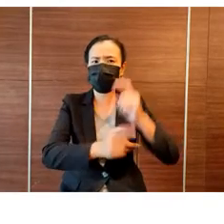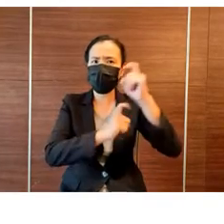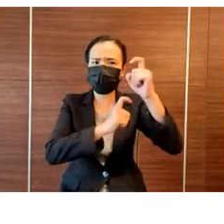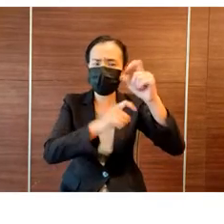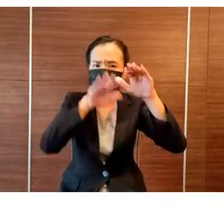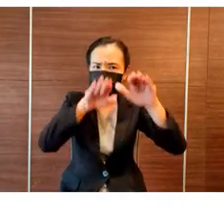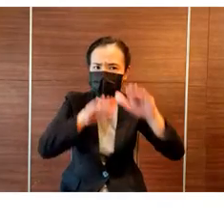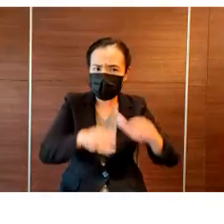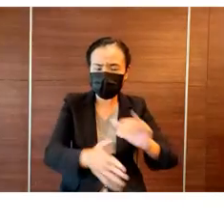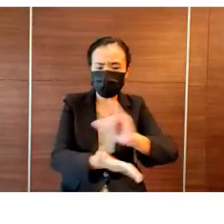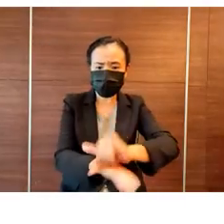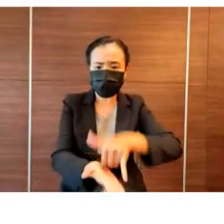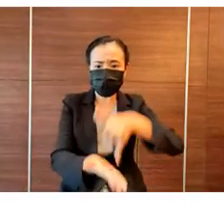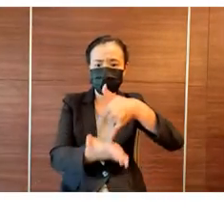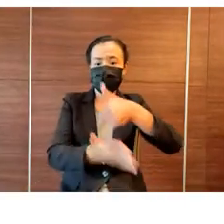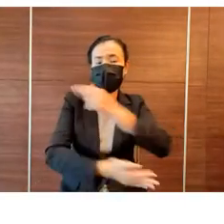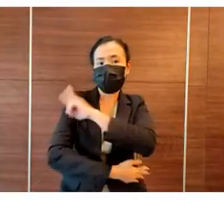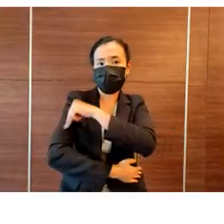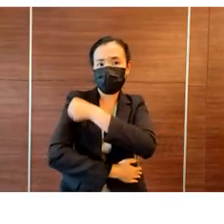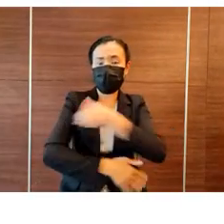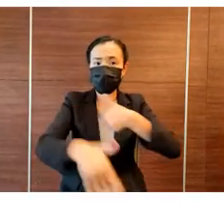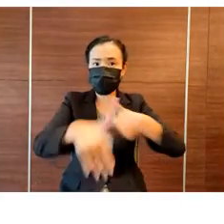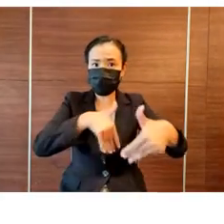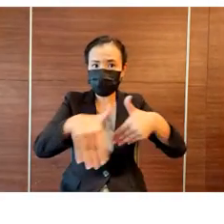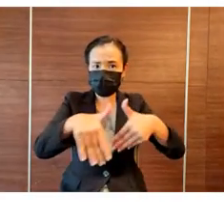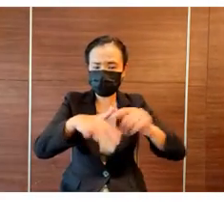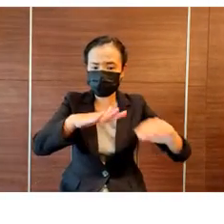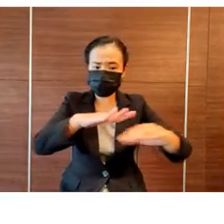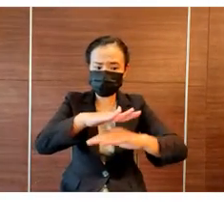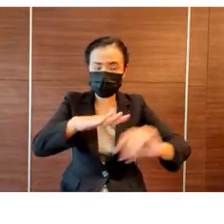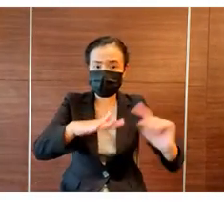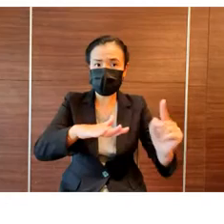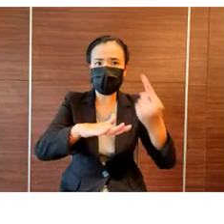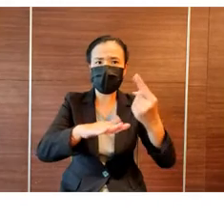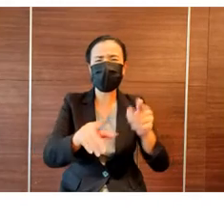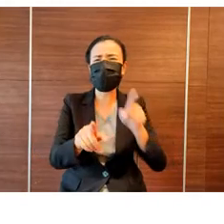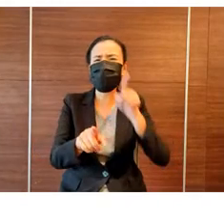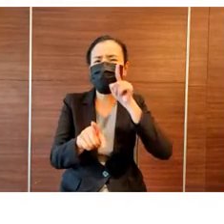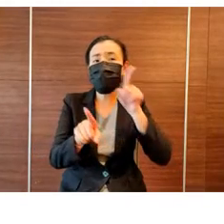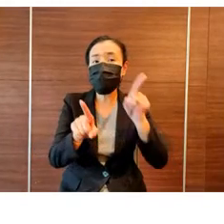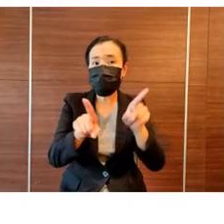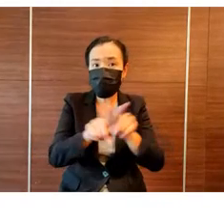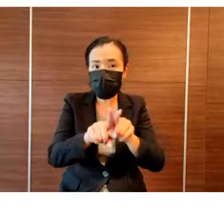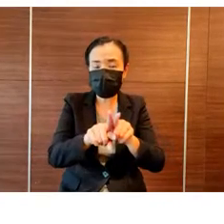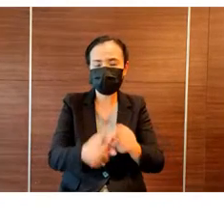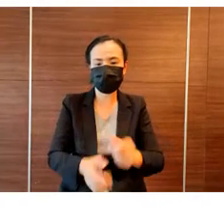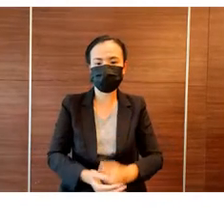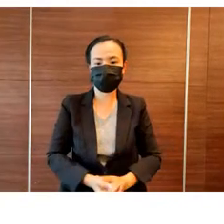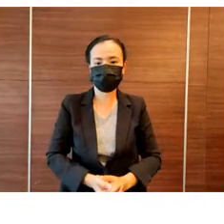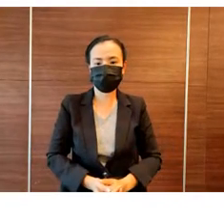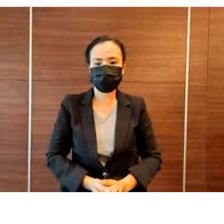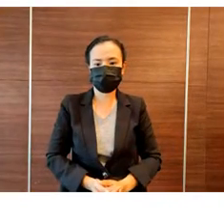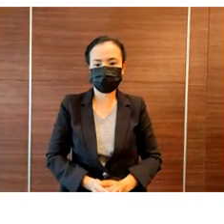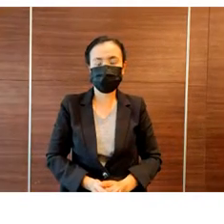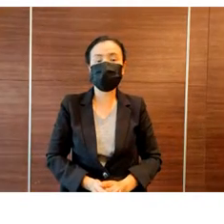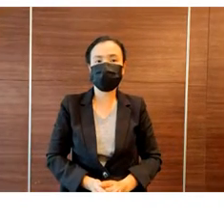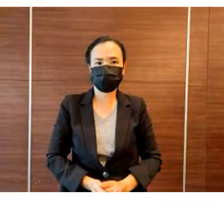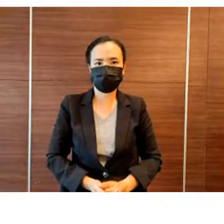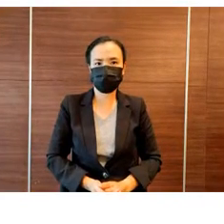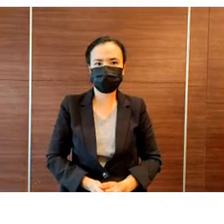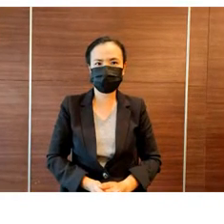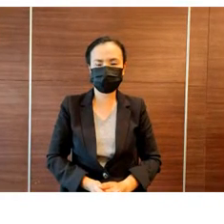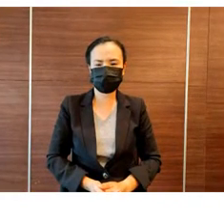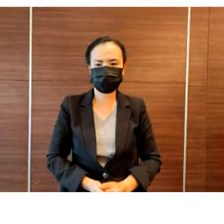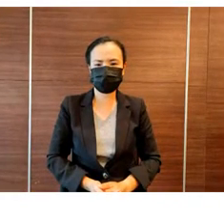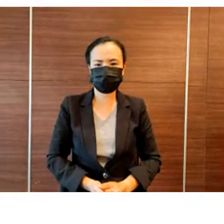แล้วก็บำบัดฟื้นฟูโดยให้ชุมชนเป็นฐานโดยชุมชนเนี้ยเป็นชุมชนเสมือน ค่ะ แล้วก็สุดท้ายก็คา